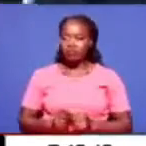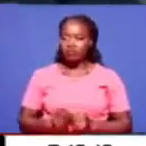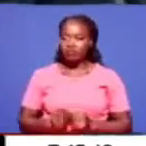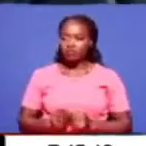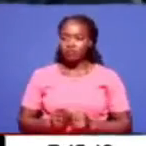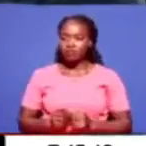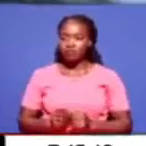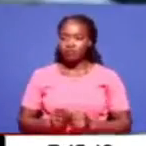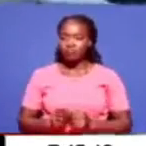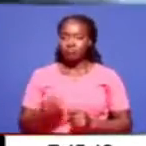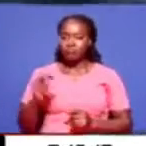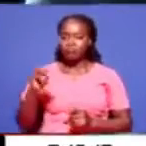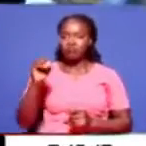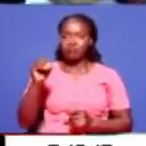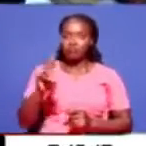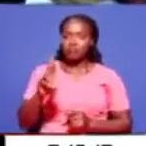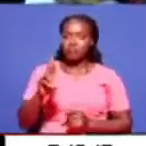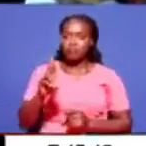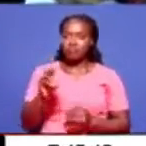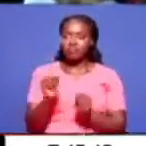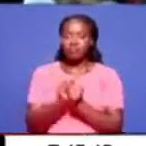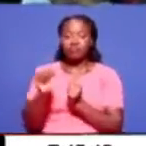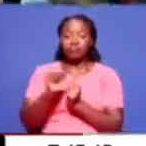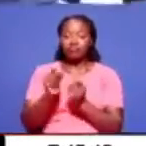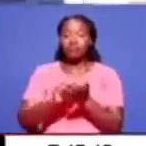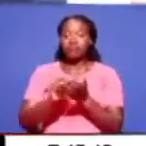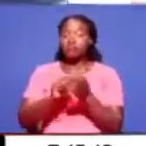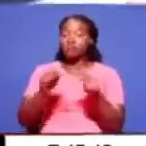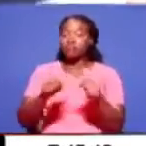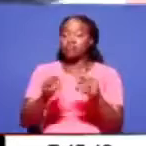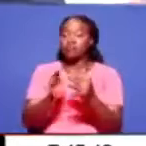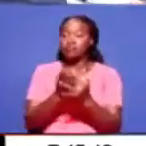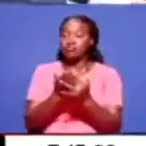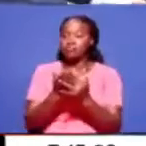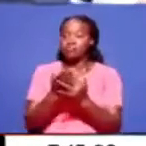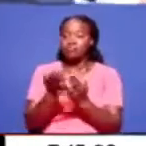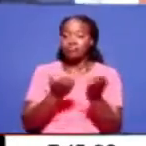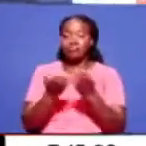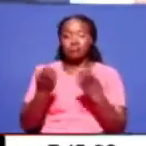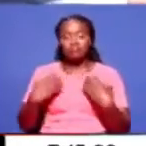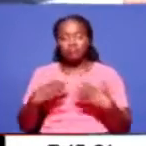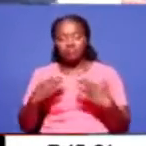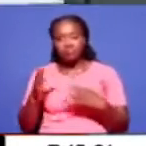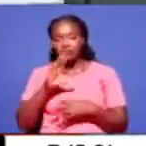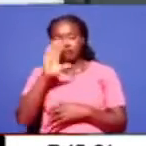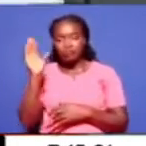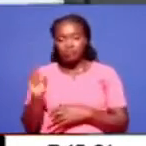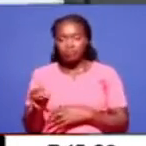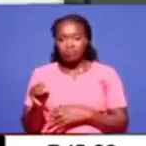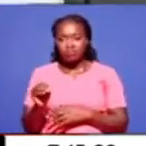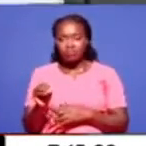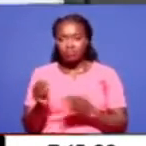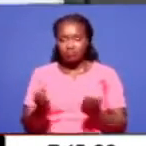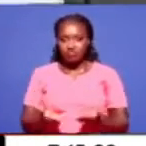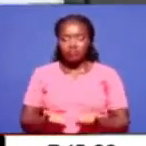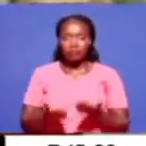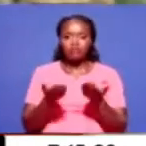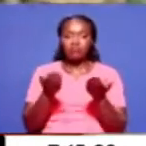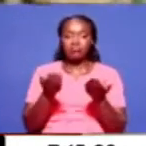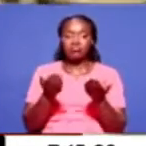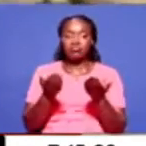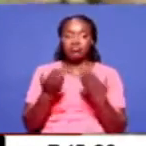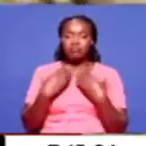Mikataba 15 ya maelewano ilitiwa saini baina ya wafanyi biashara kutoka Japan na bara Afrika ili kuimarisha sekta za